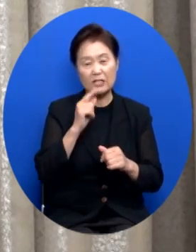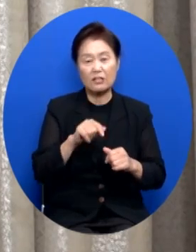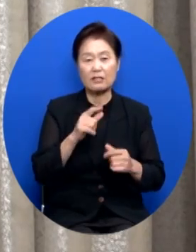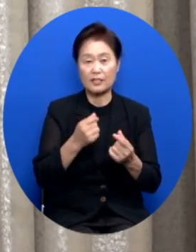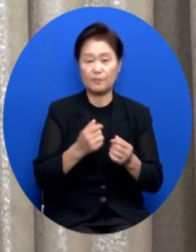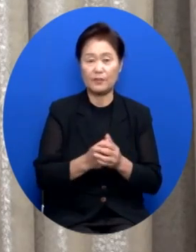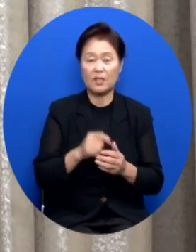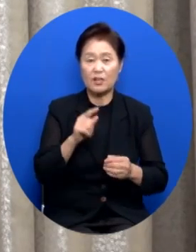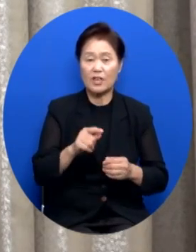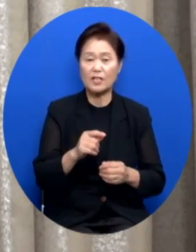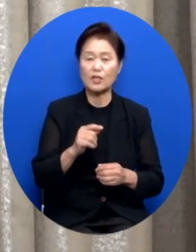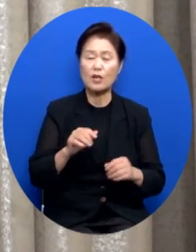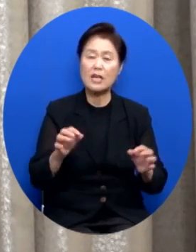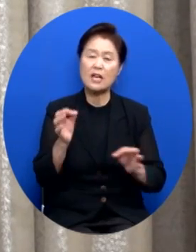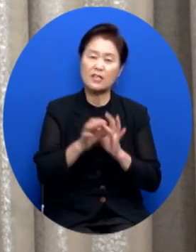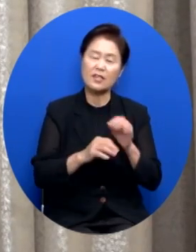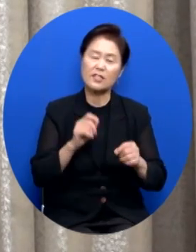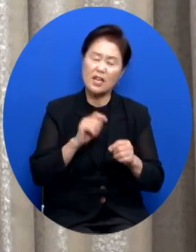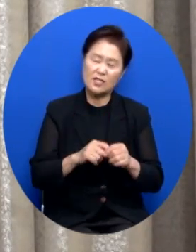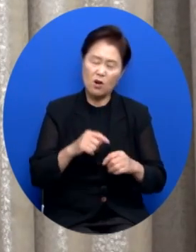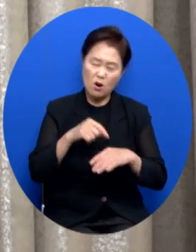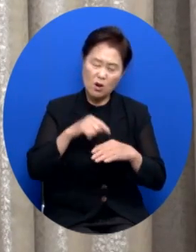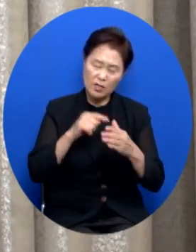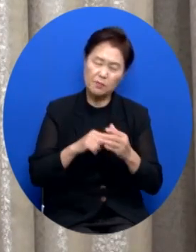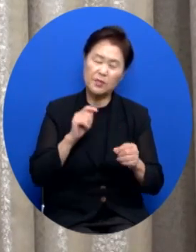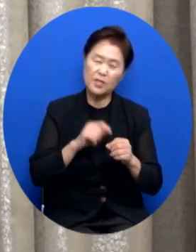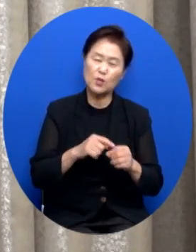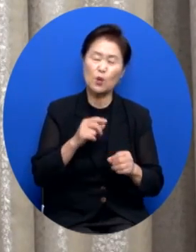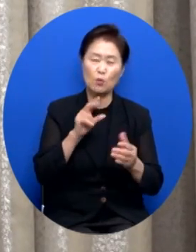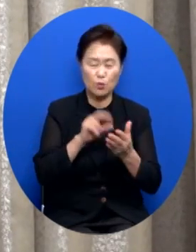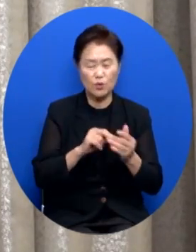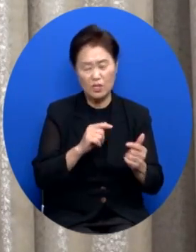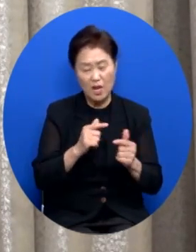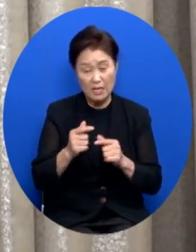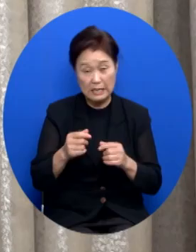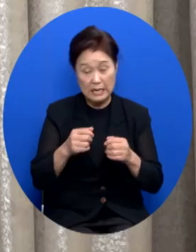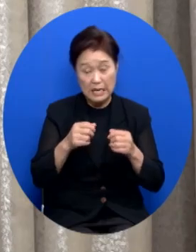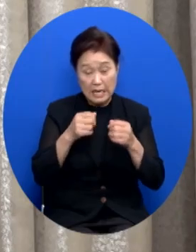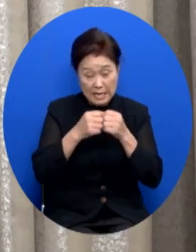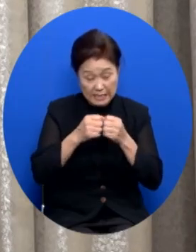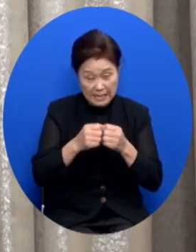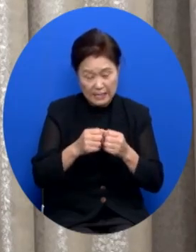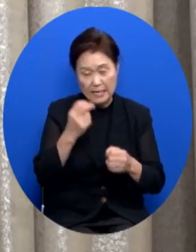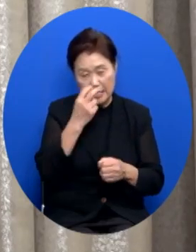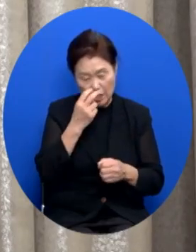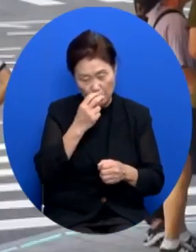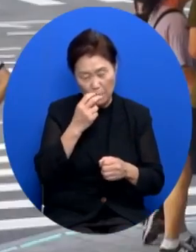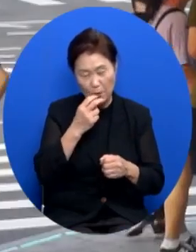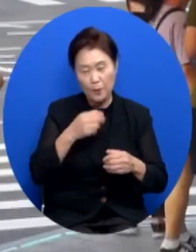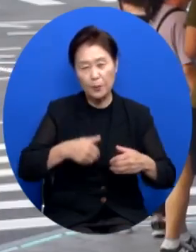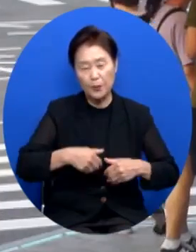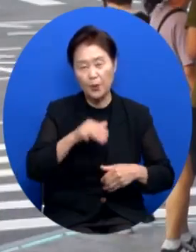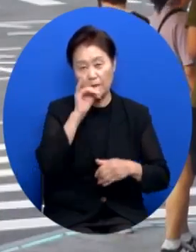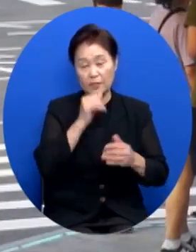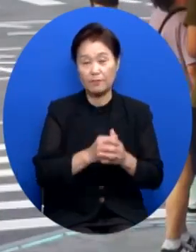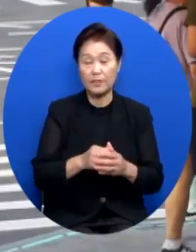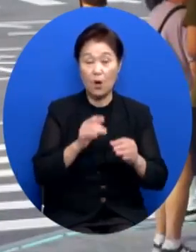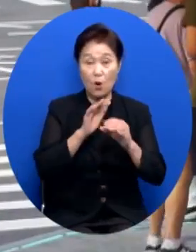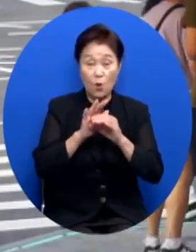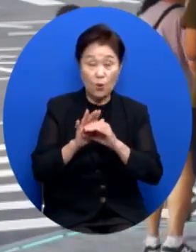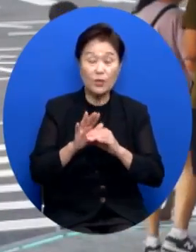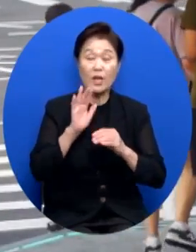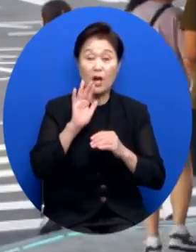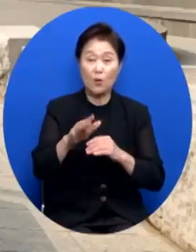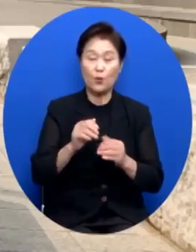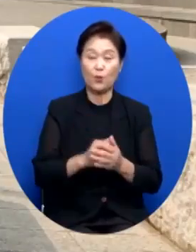문제부터 시작해서 심리적인 문제까지 좀 촘촘하게 좀 살펴봐야 될 부분이 있는 것 같습니다. 코로나19 팬데믹